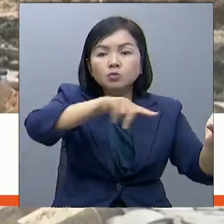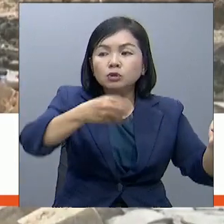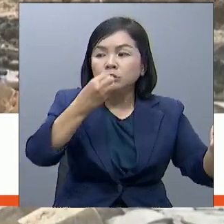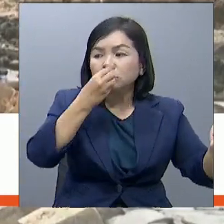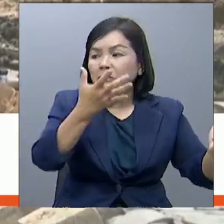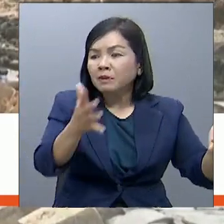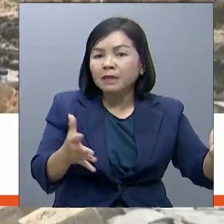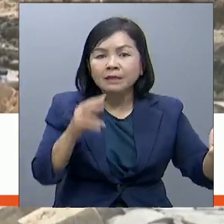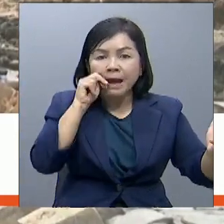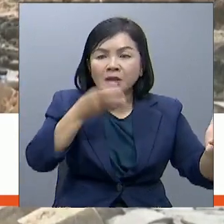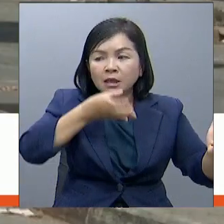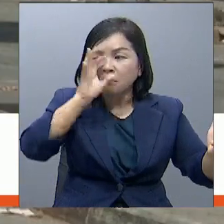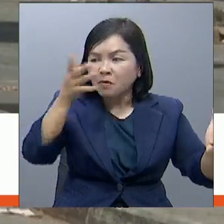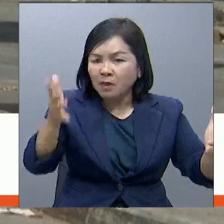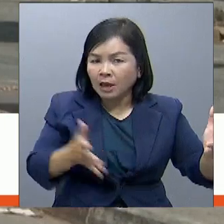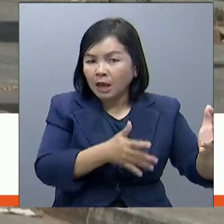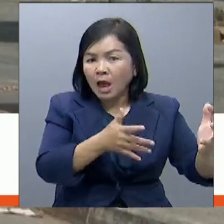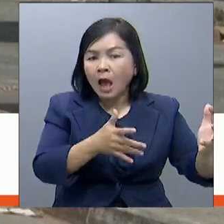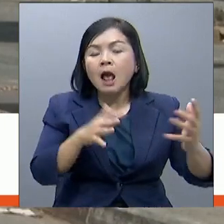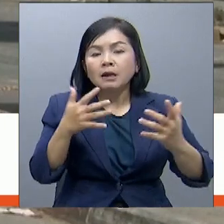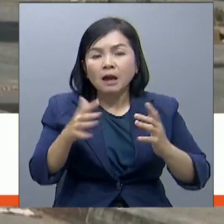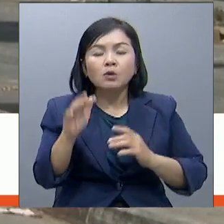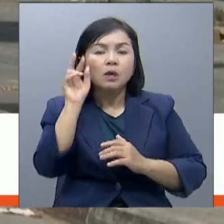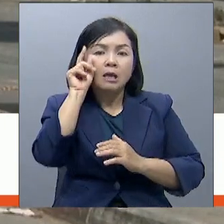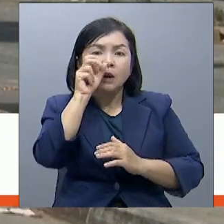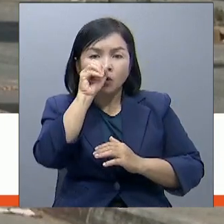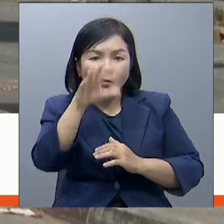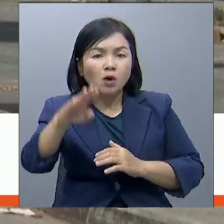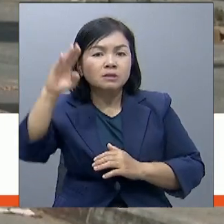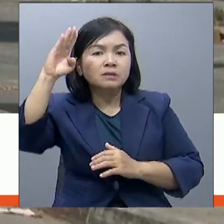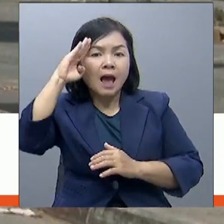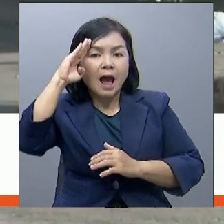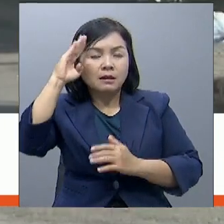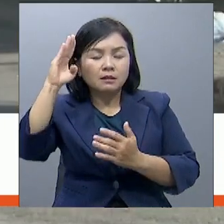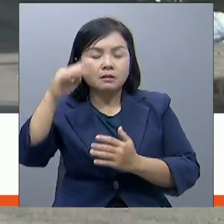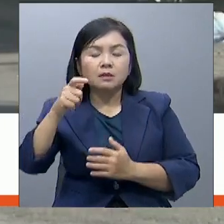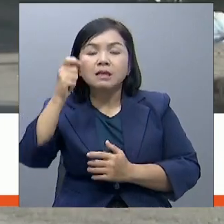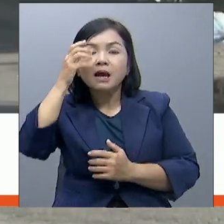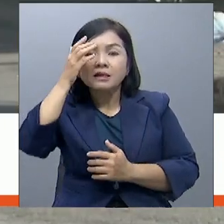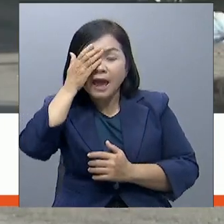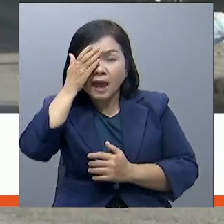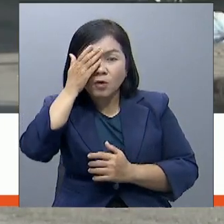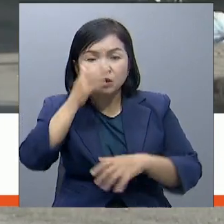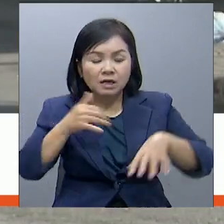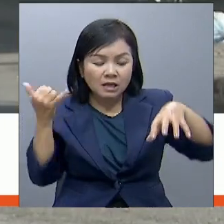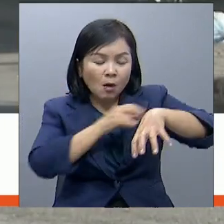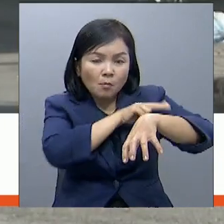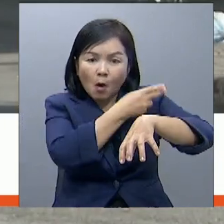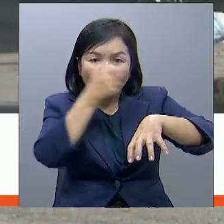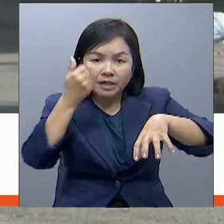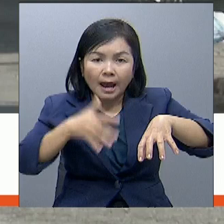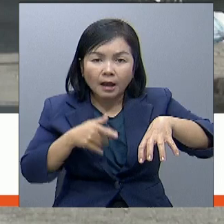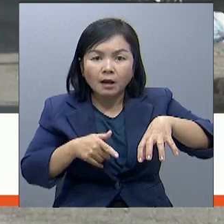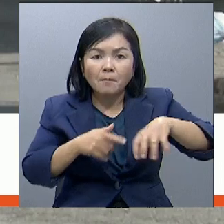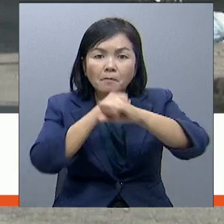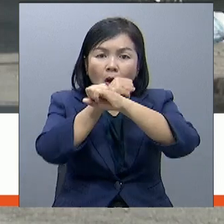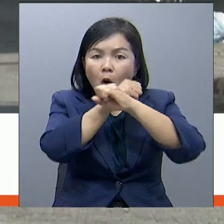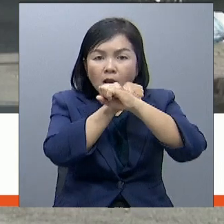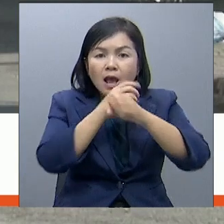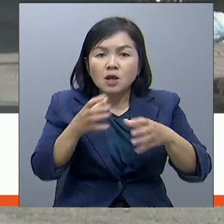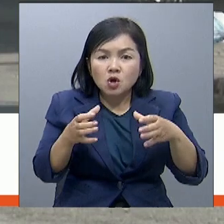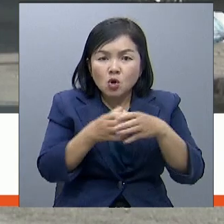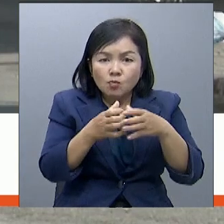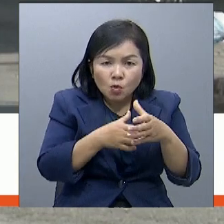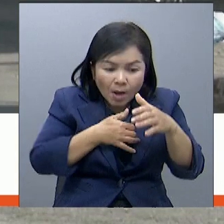ทั้งอาหารและน้ำนอกจากนี้ยังมีรายงานว่าทหารอิสราเอลได้ปิดก้านทางเข้าโรงพยาบาลในพื้นที่ด้วยเพื่อป้องกันไม่ให้กลุ่มติด